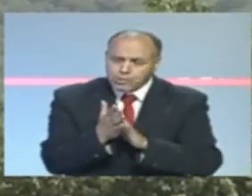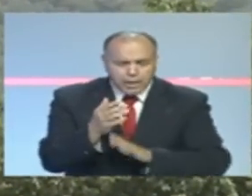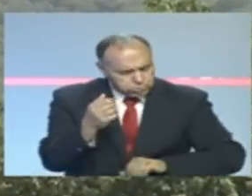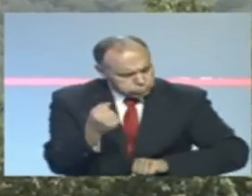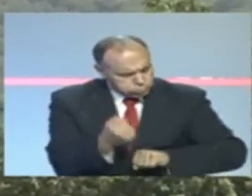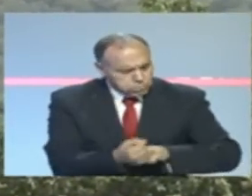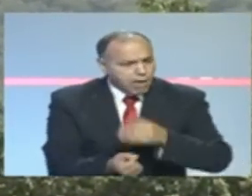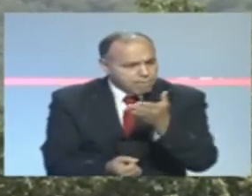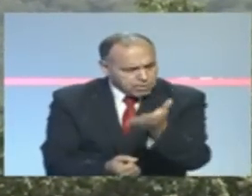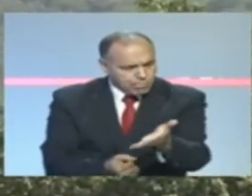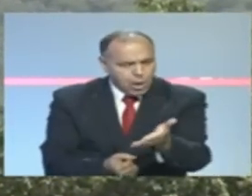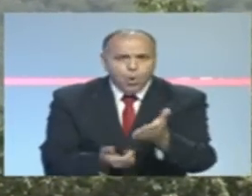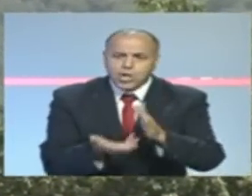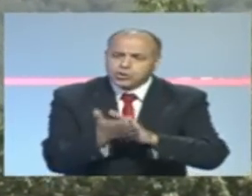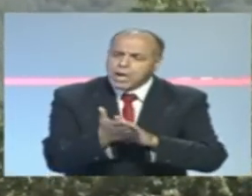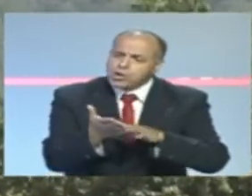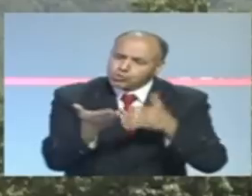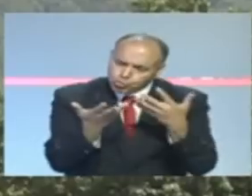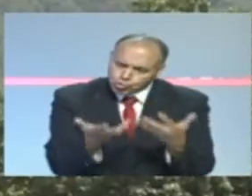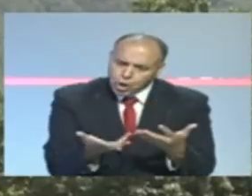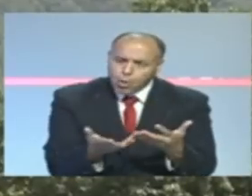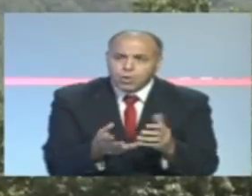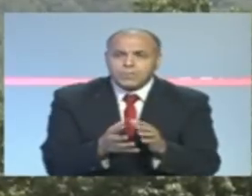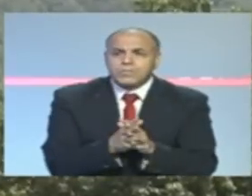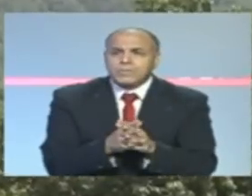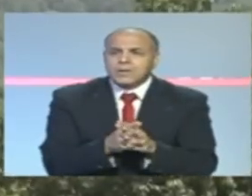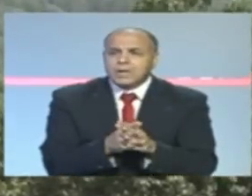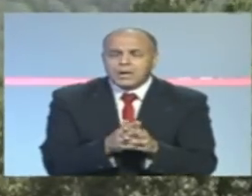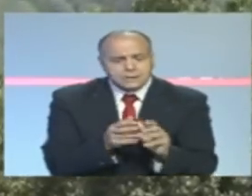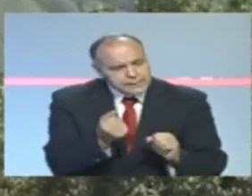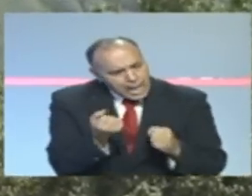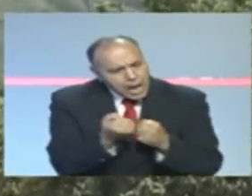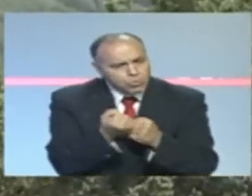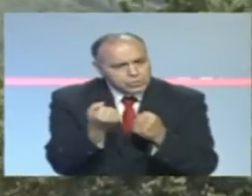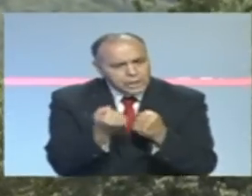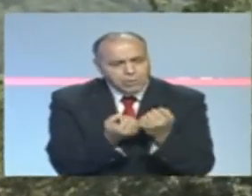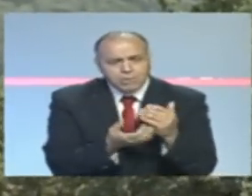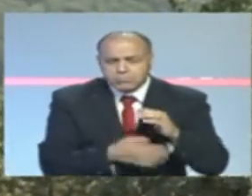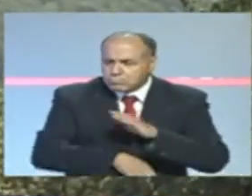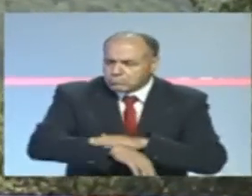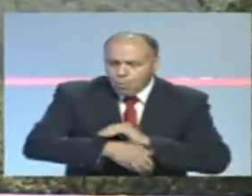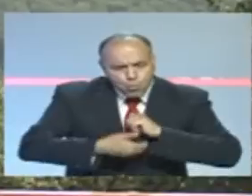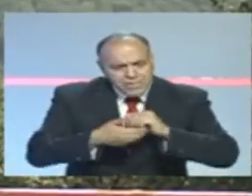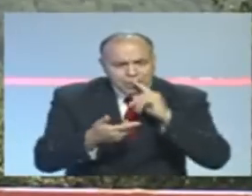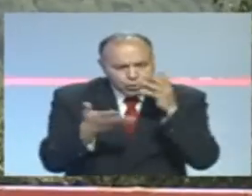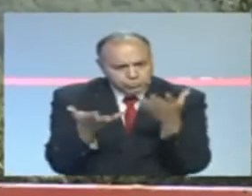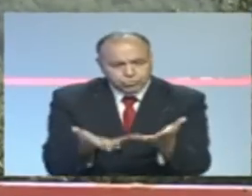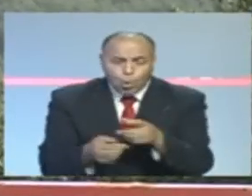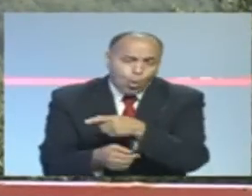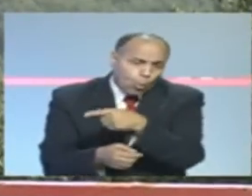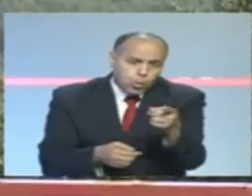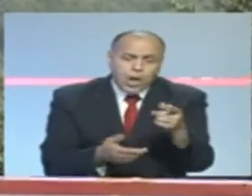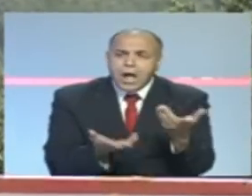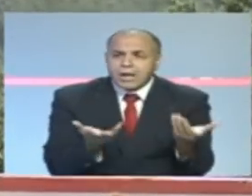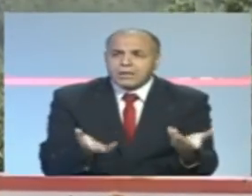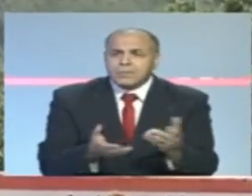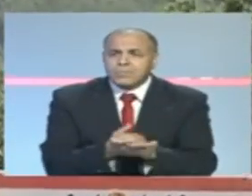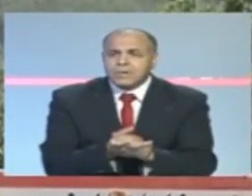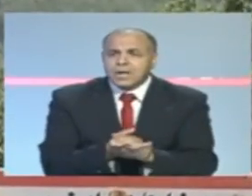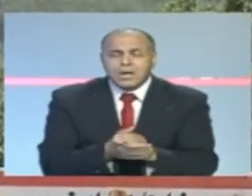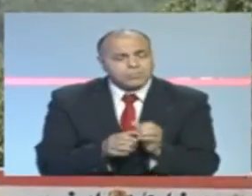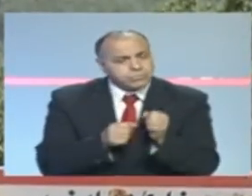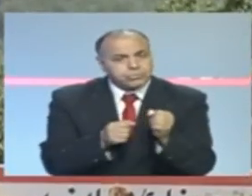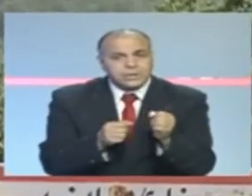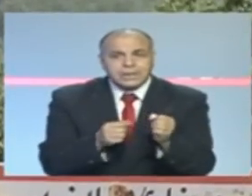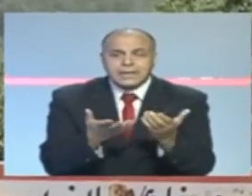المدني والجمعيات اللي حبت اه تعاون حبه تقدم يد المساعده كل بما اه استطاع